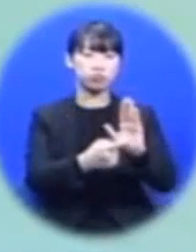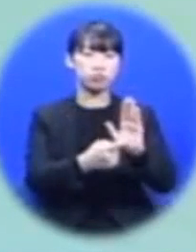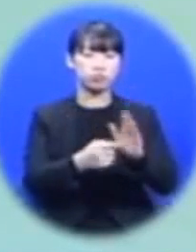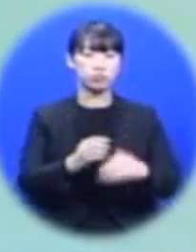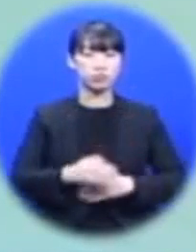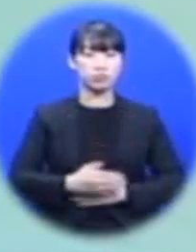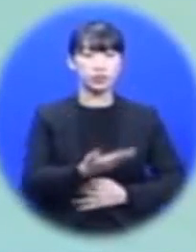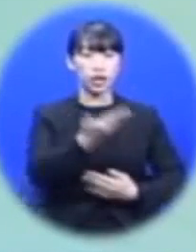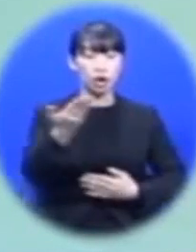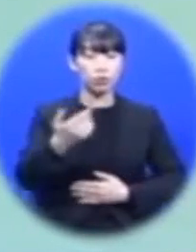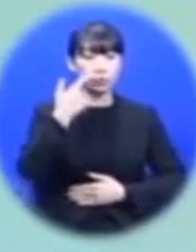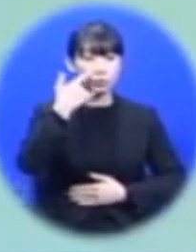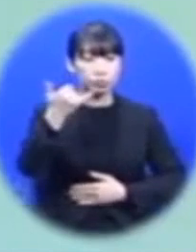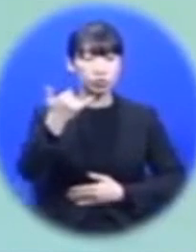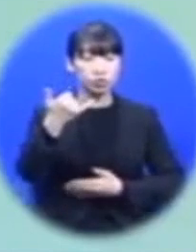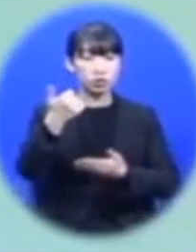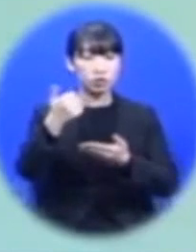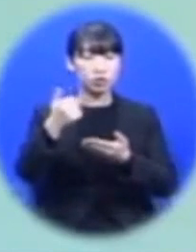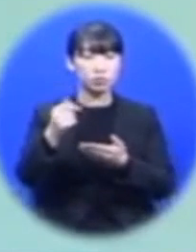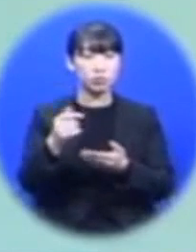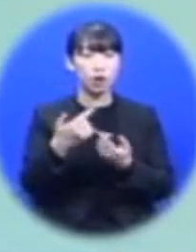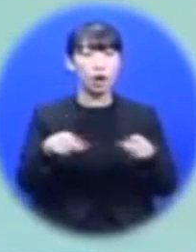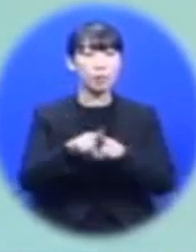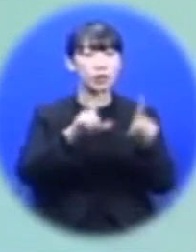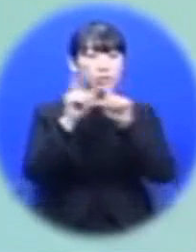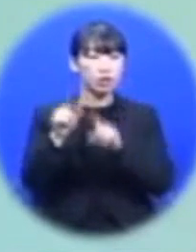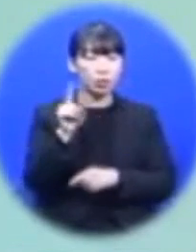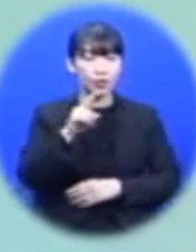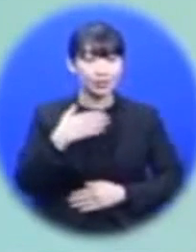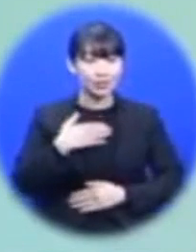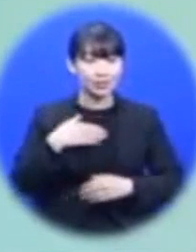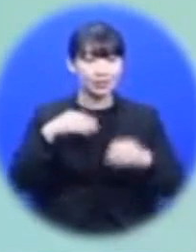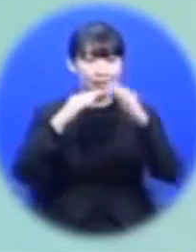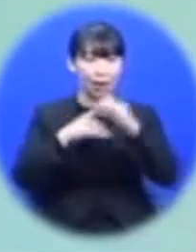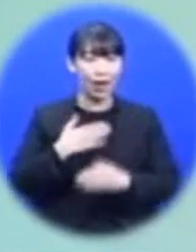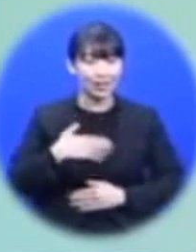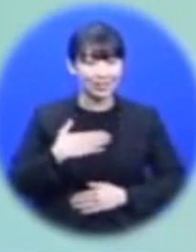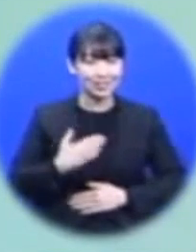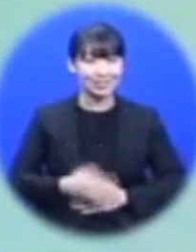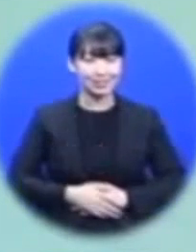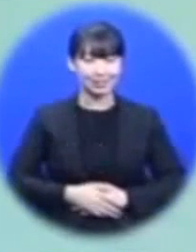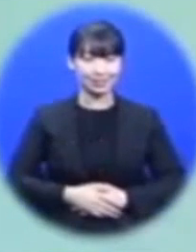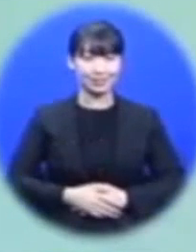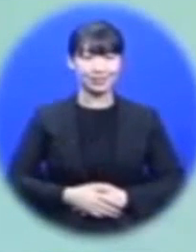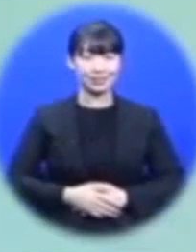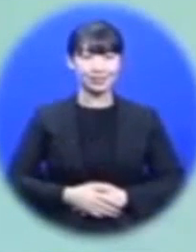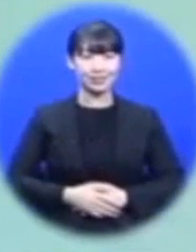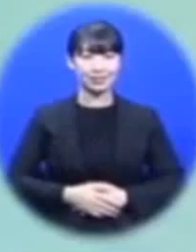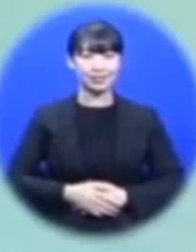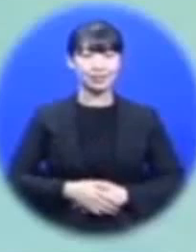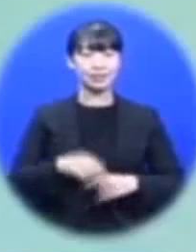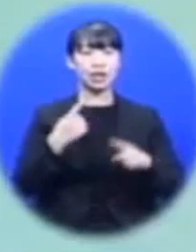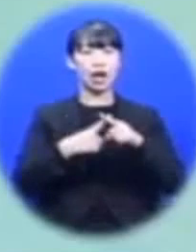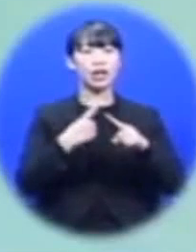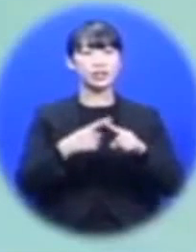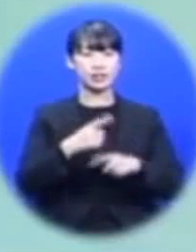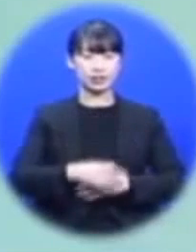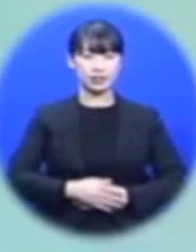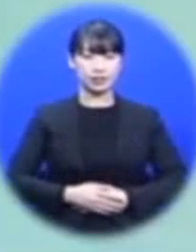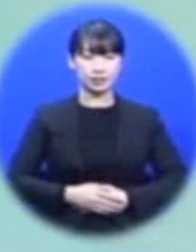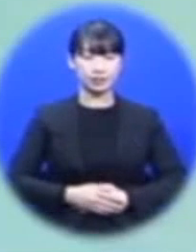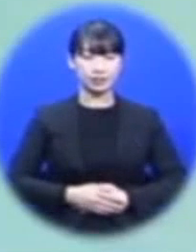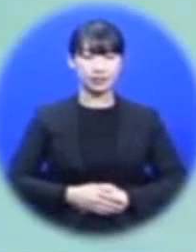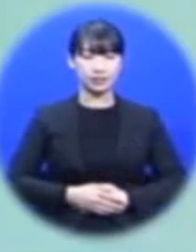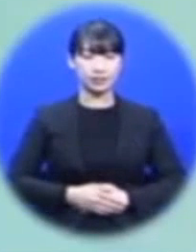모시고 있는게 뭔지 아시잖아요 부모님을 고 있어요 우리가 지금 그게 뭔지